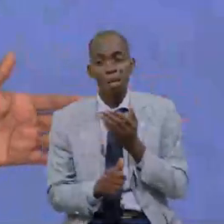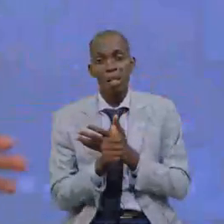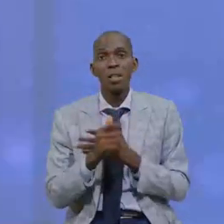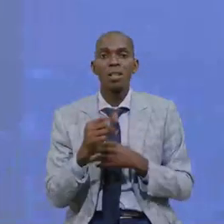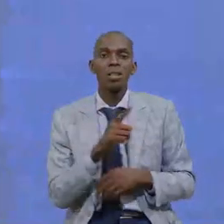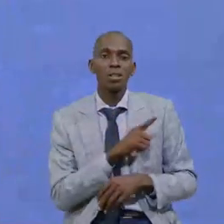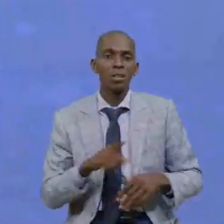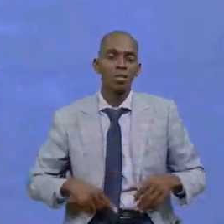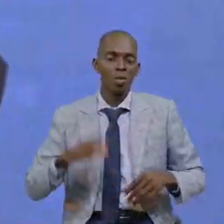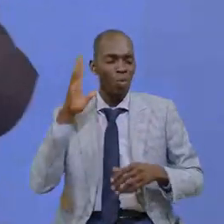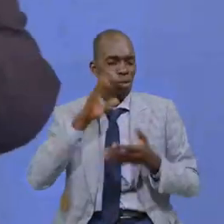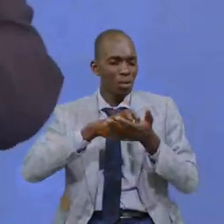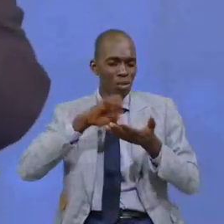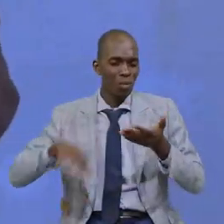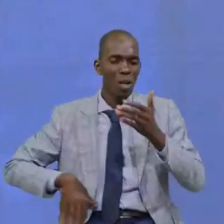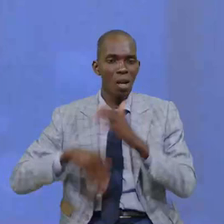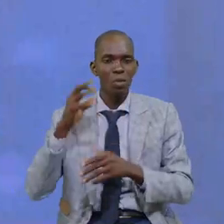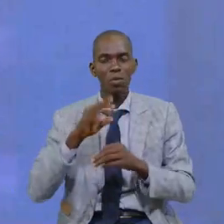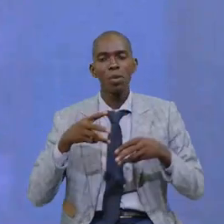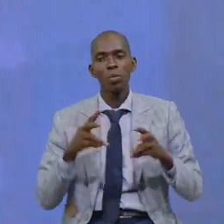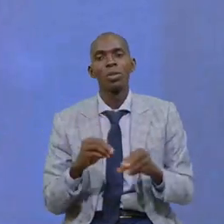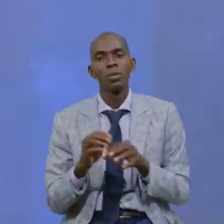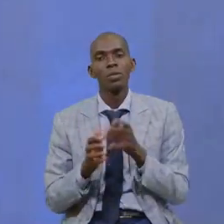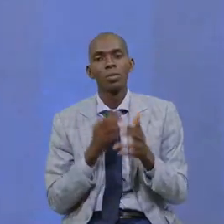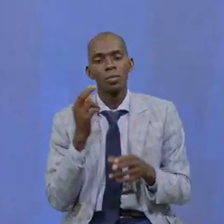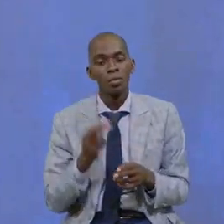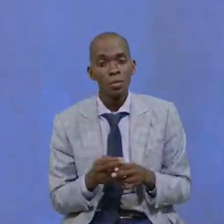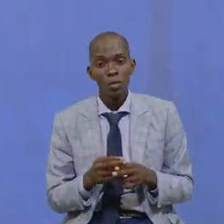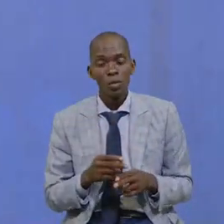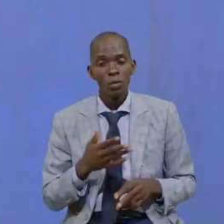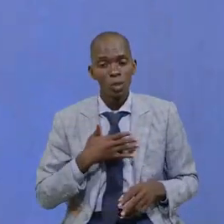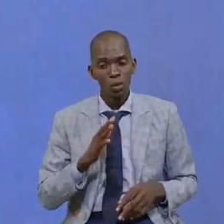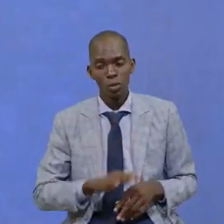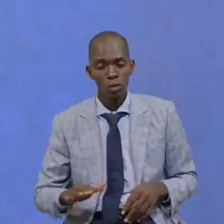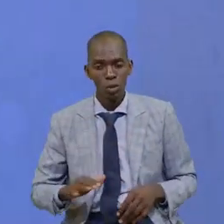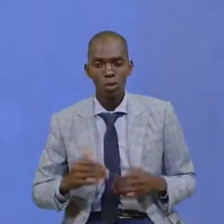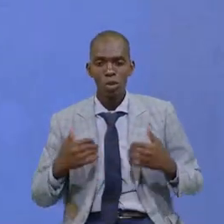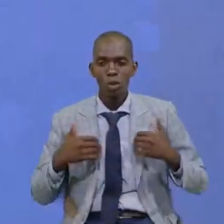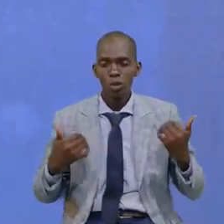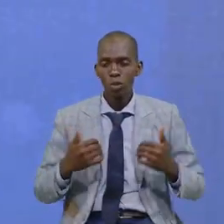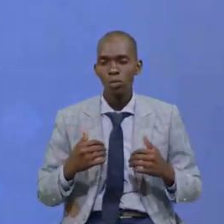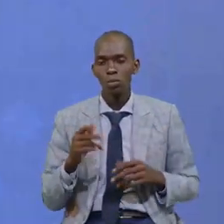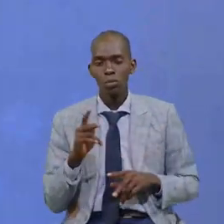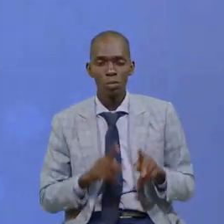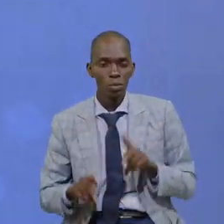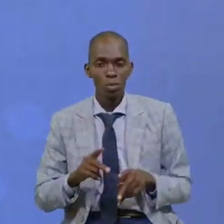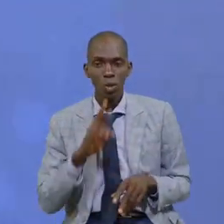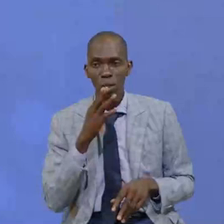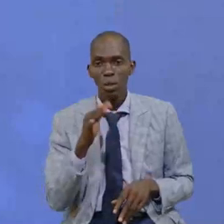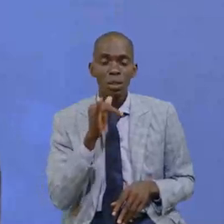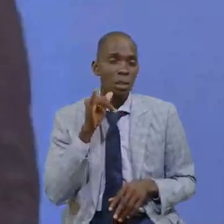Seigneur va balayer le chemin pour toi. Mes enfants jeunes, jeunes adultes, vous êtes